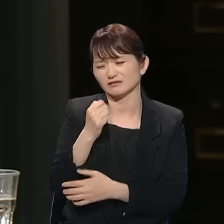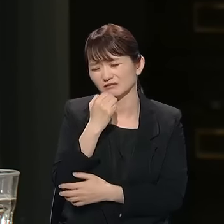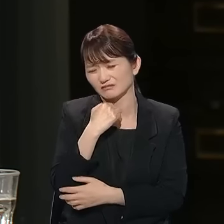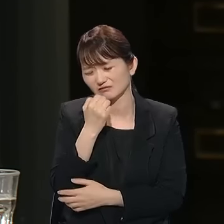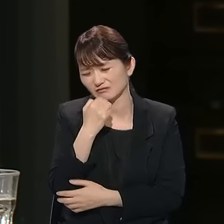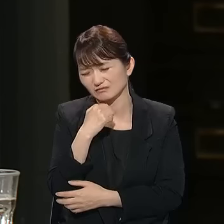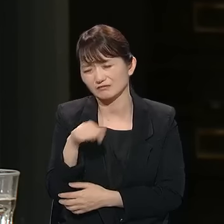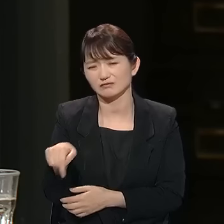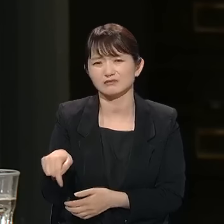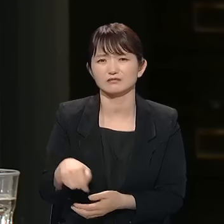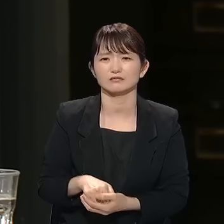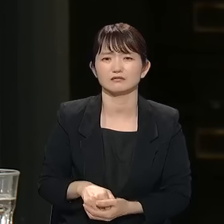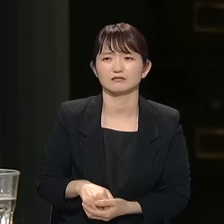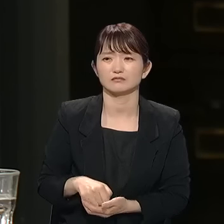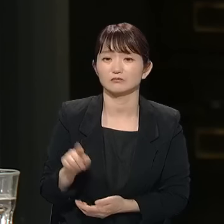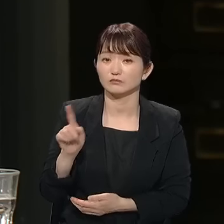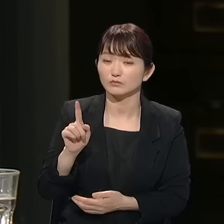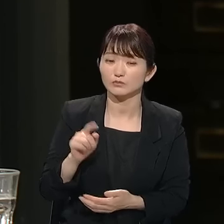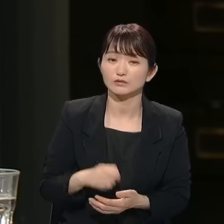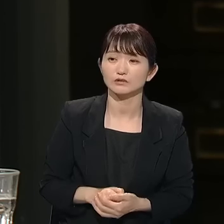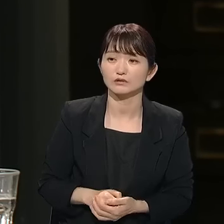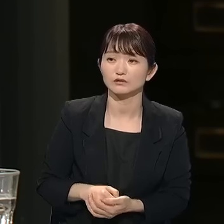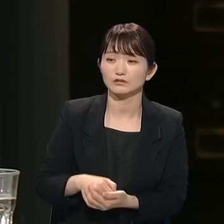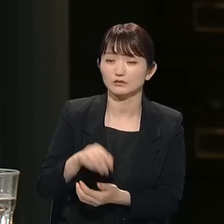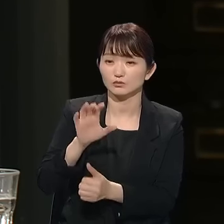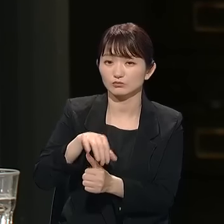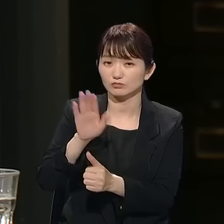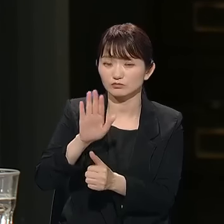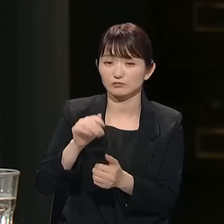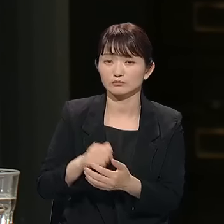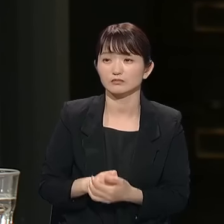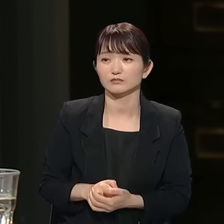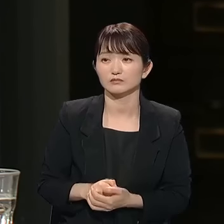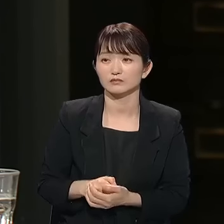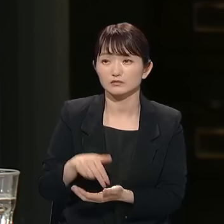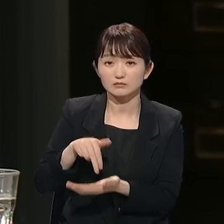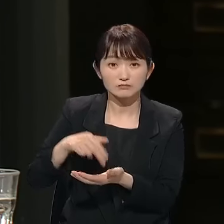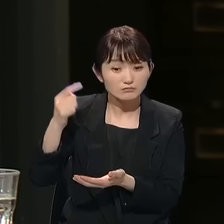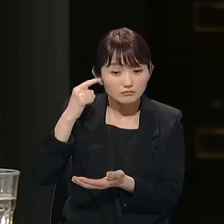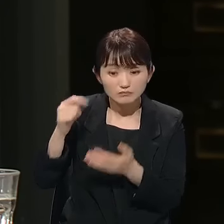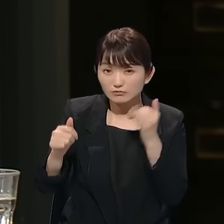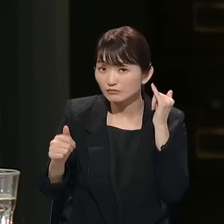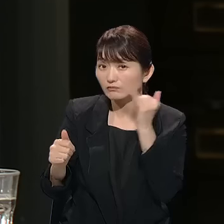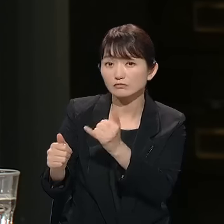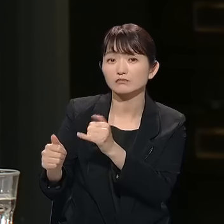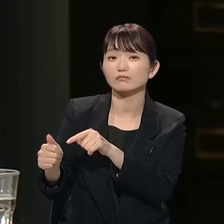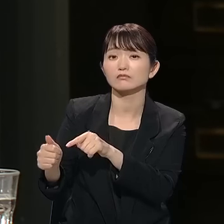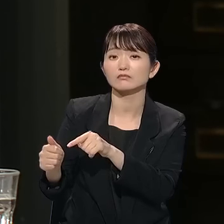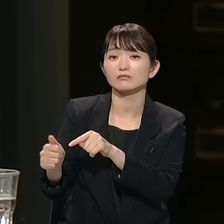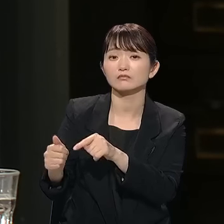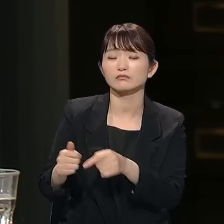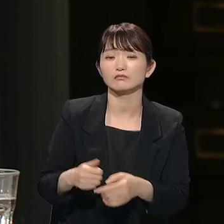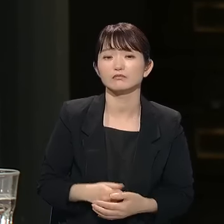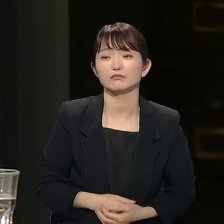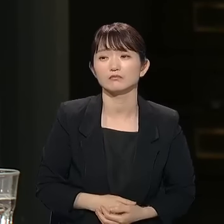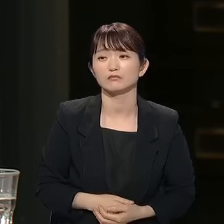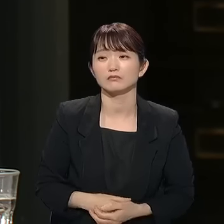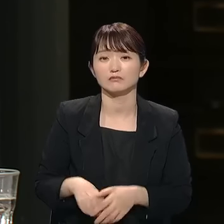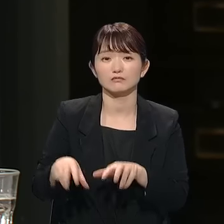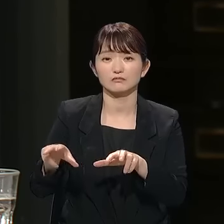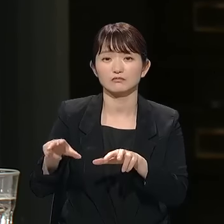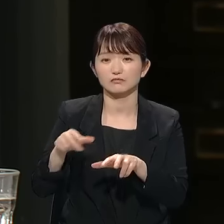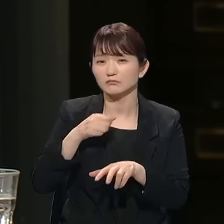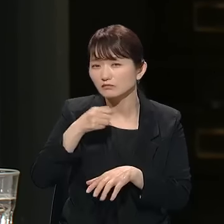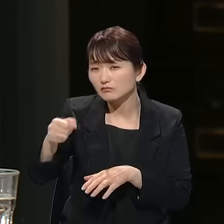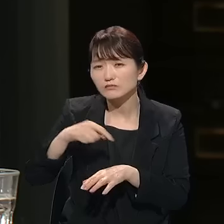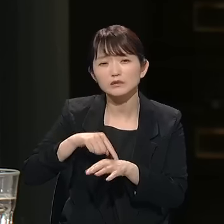진짜. 하지만 그래도 뭐가 됐든 불구속 상태였고 하니까 입장을 들어보려고 연락을 했어요. 지금은 인터뷰를